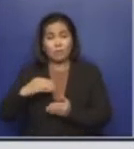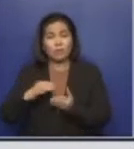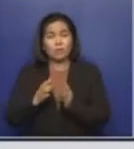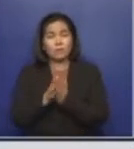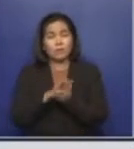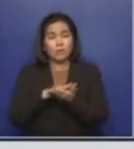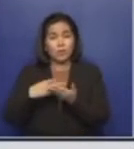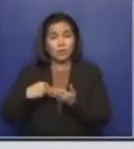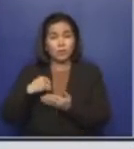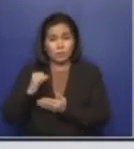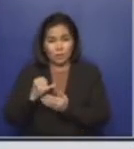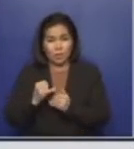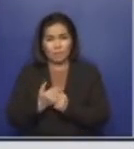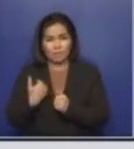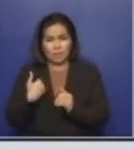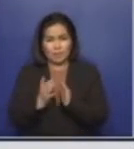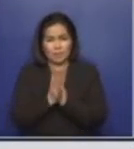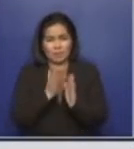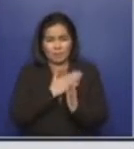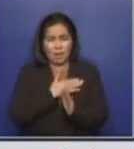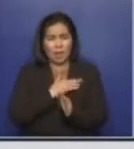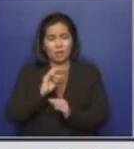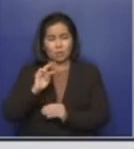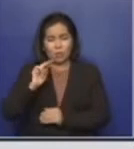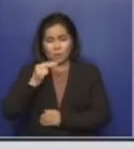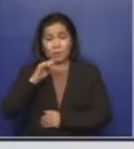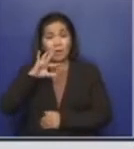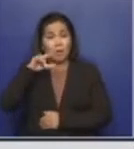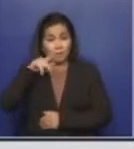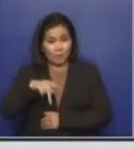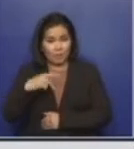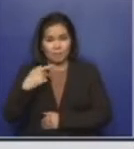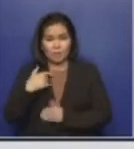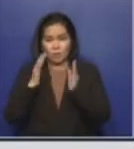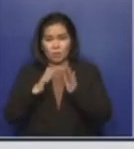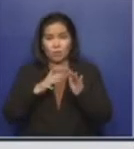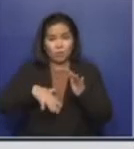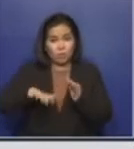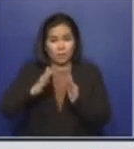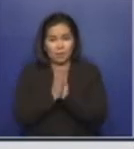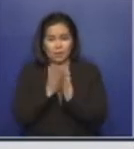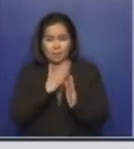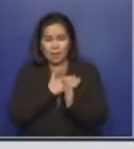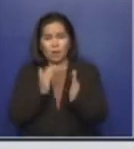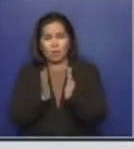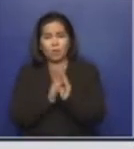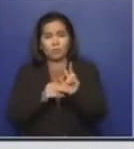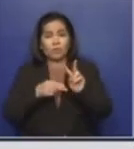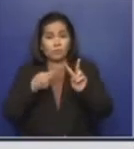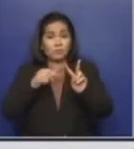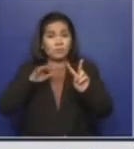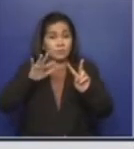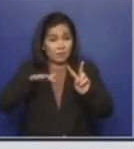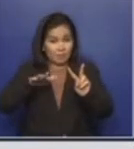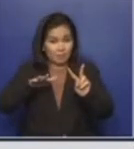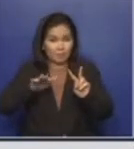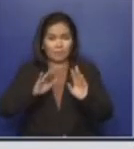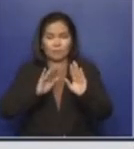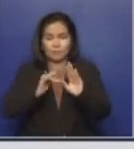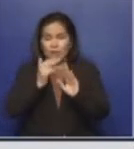25,000 รูปและก็คนคือในนั้นมีทั้งพระและโยมอันนี้คือเป็นประเด็นต้องคิด